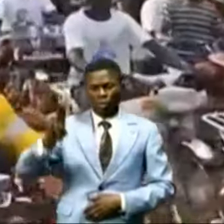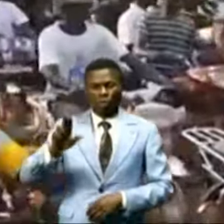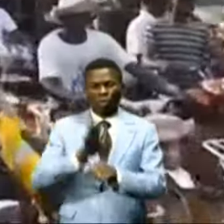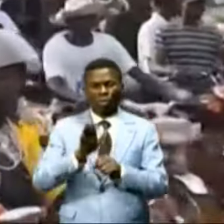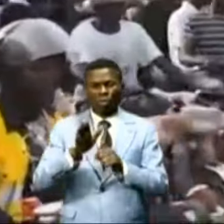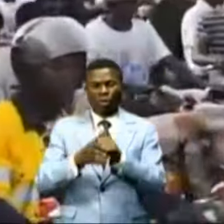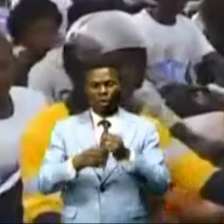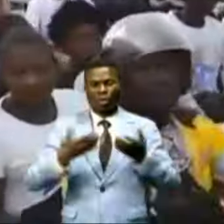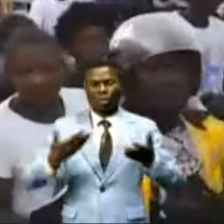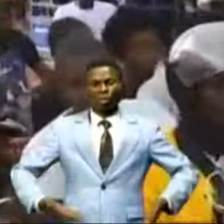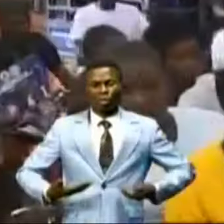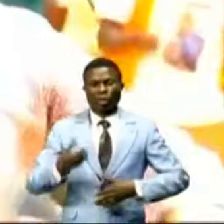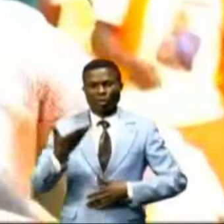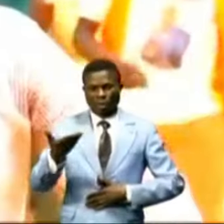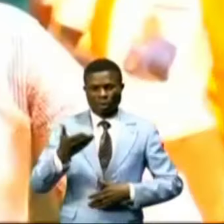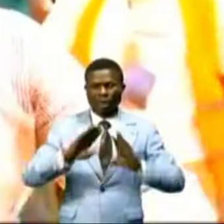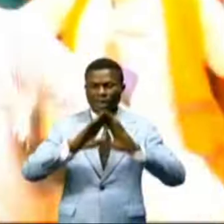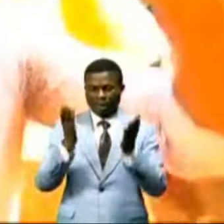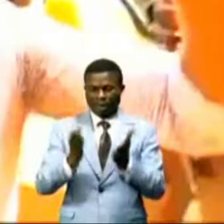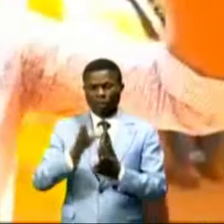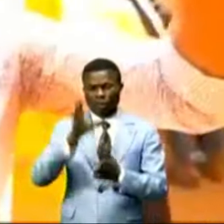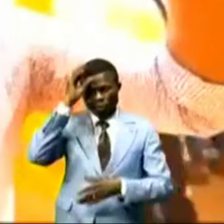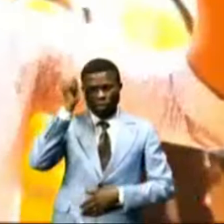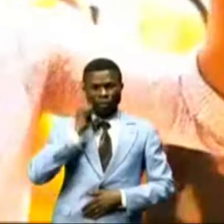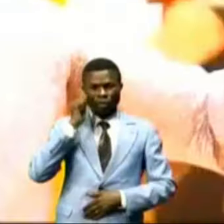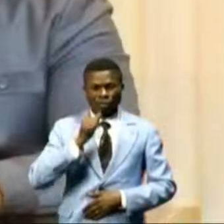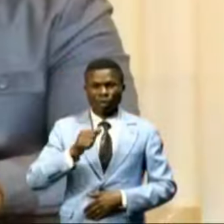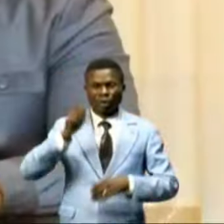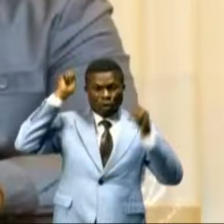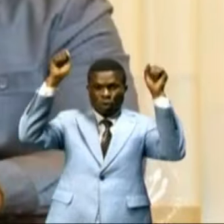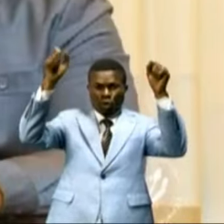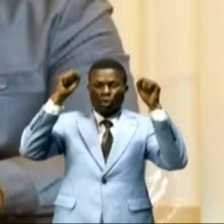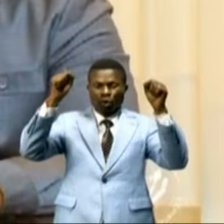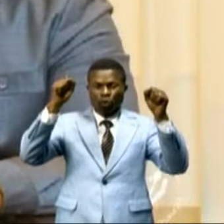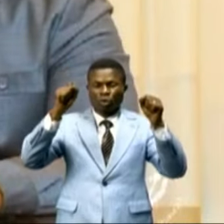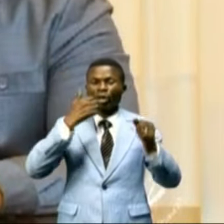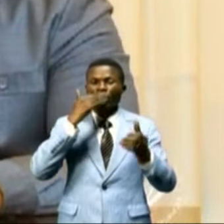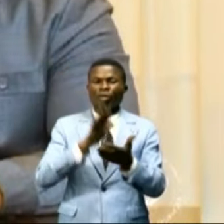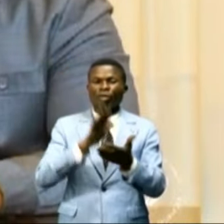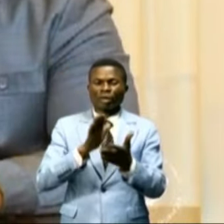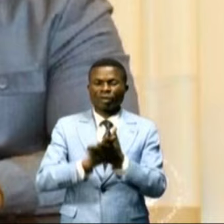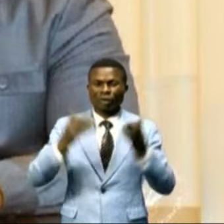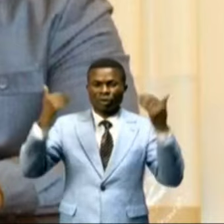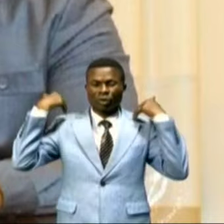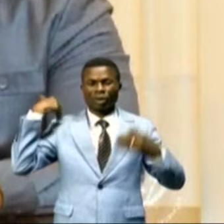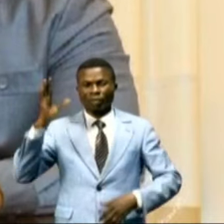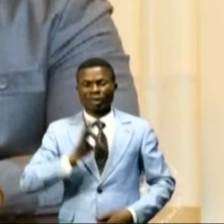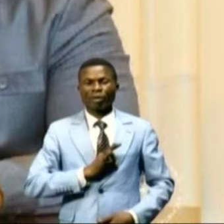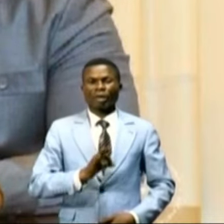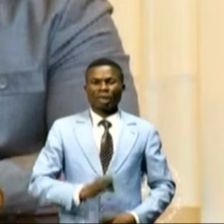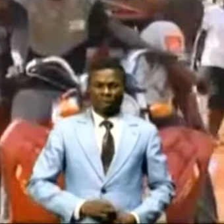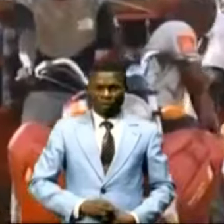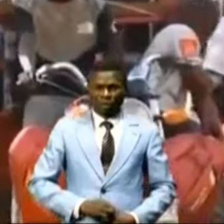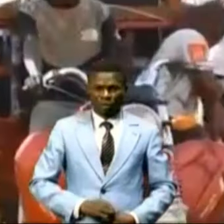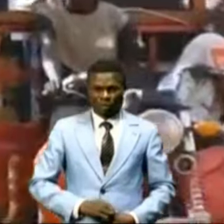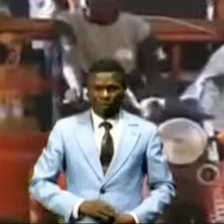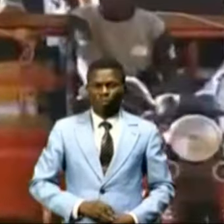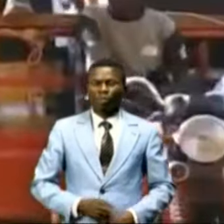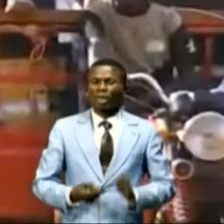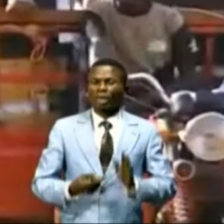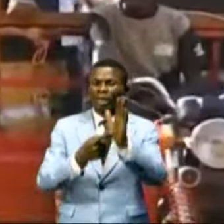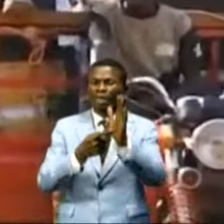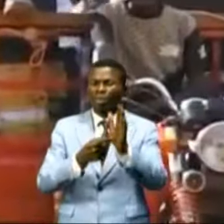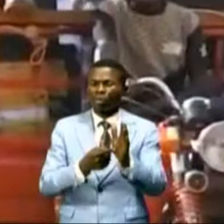les Issiroises et Issirois. Chapeau bas au chef de l'État, Félix-Antoine Tshisekedi Tshilombo, qui par cet acte tant